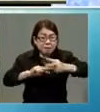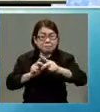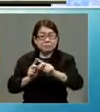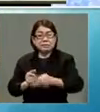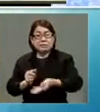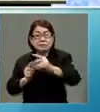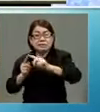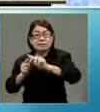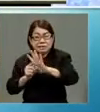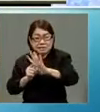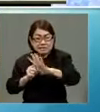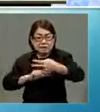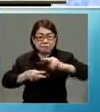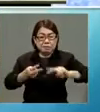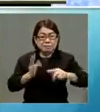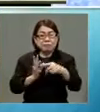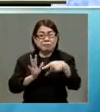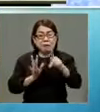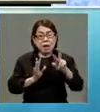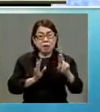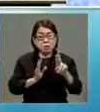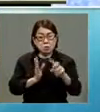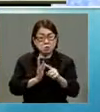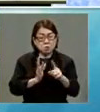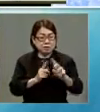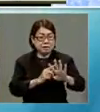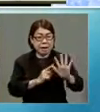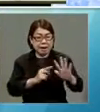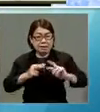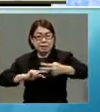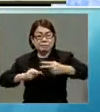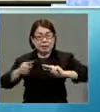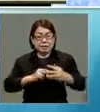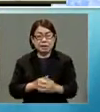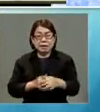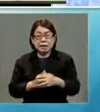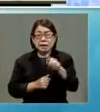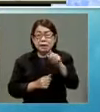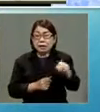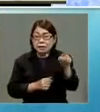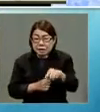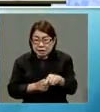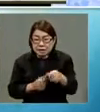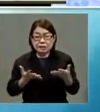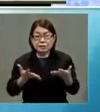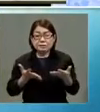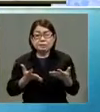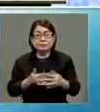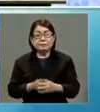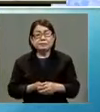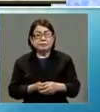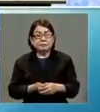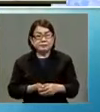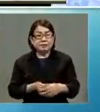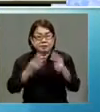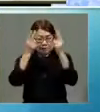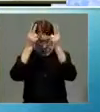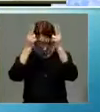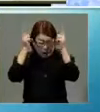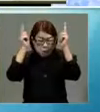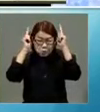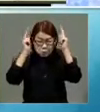ะครับสลับกับเปรูมาเป็นอันดับ5แล้วก็สหราชอาณาจักรและตามด้วยซาอุดิอาระเบียซ